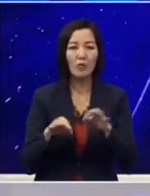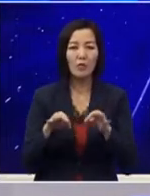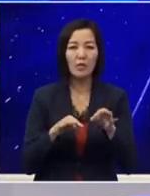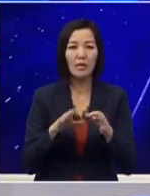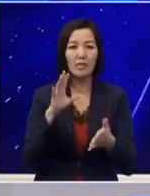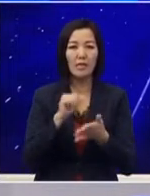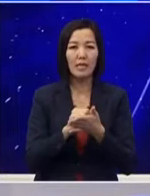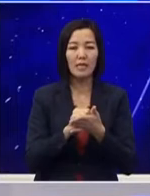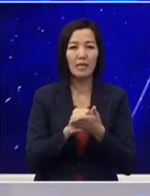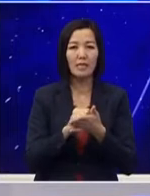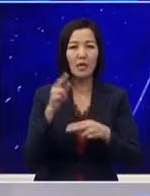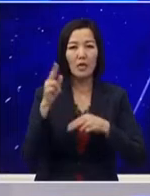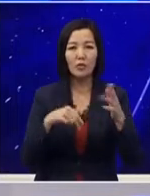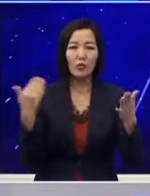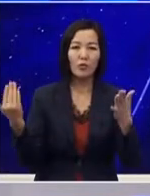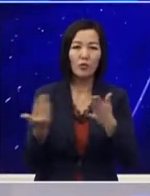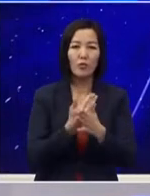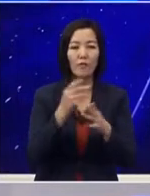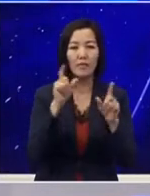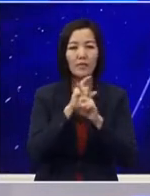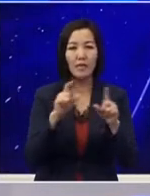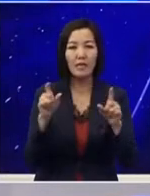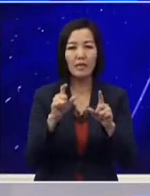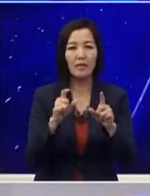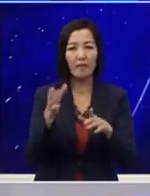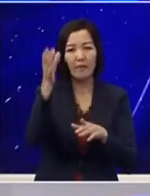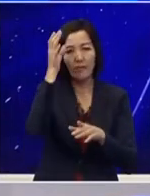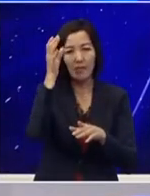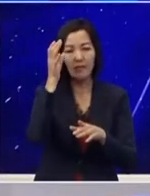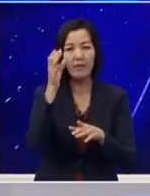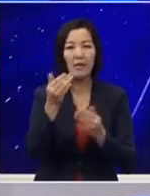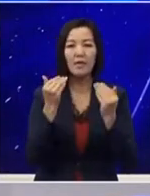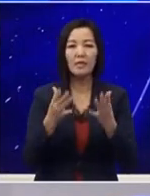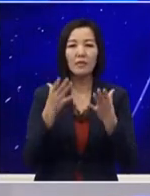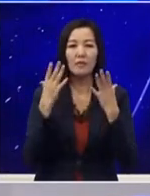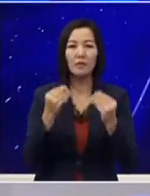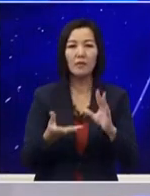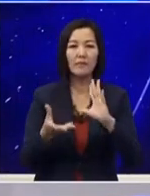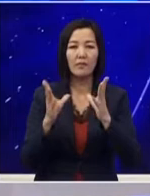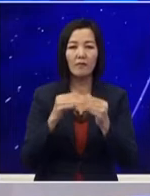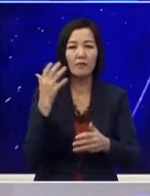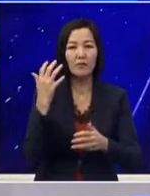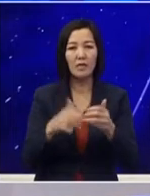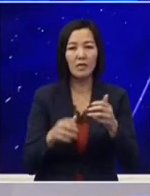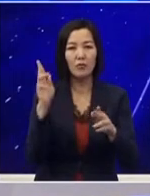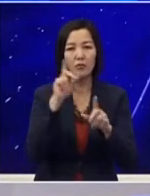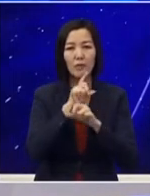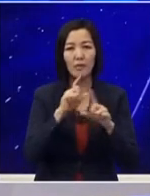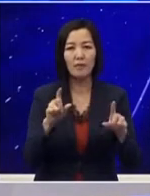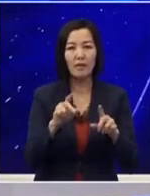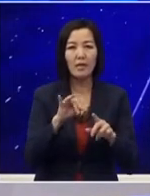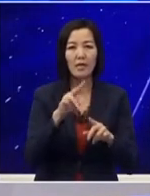карта занятости». Строятся и новые здания объектов образования. Сегодняшним состоянием средних учебных